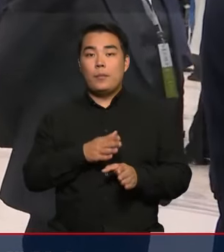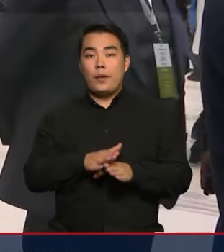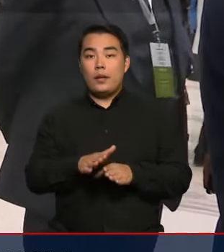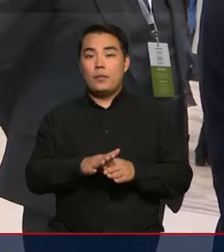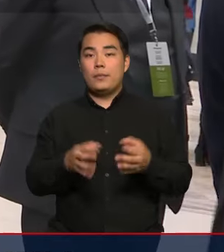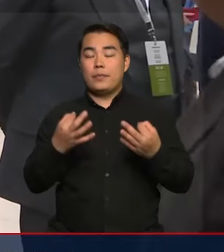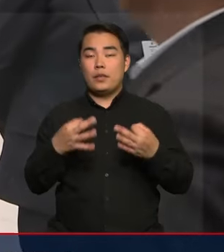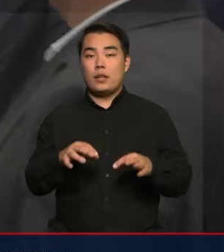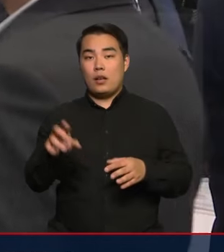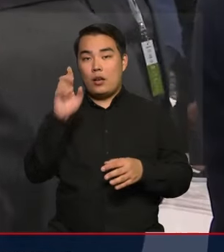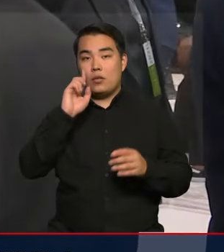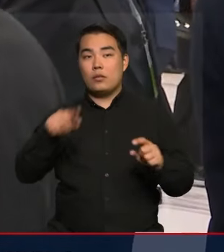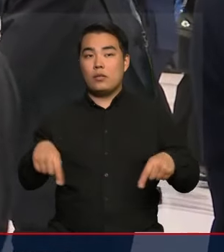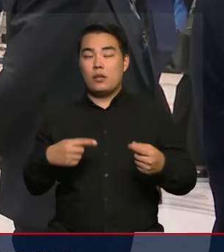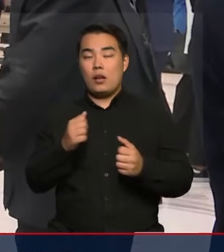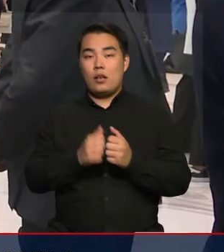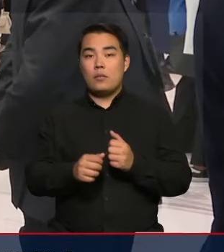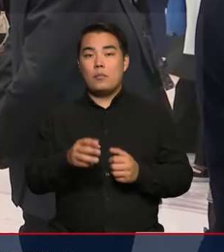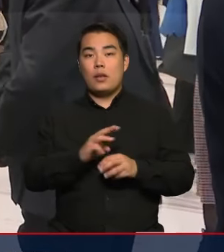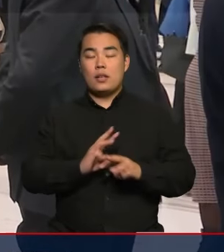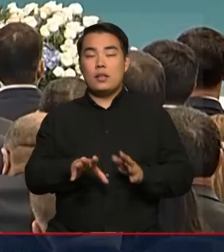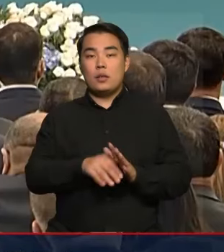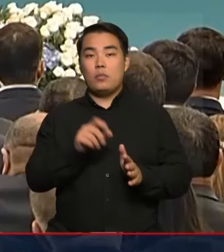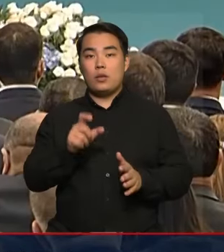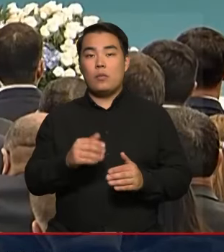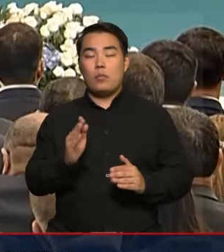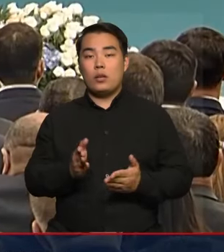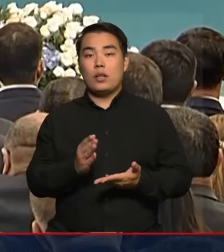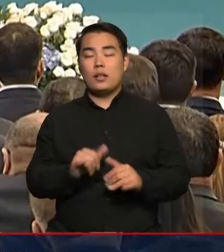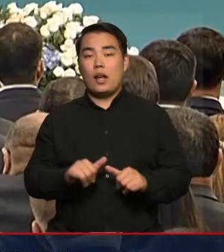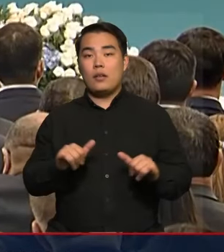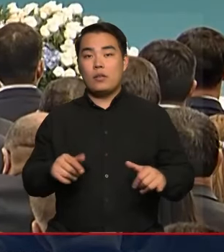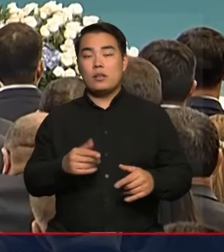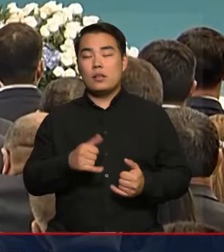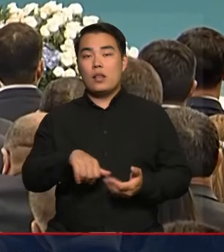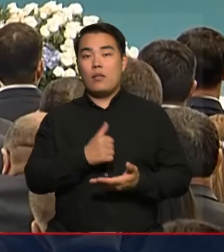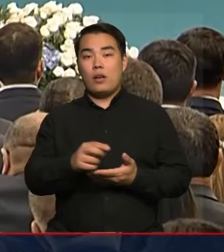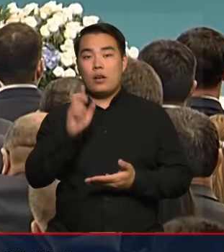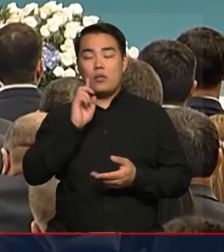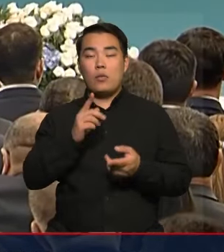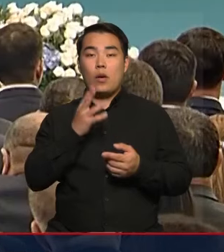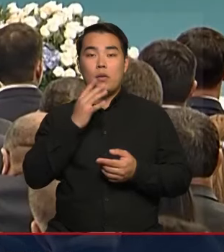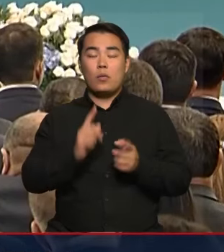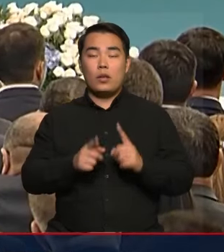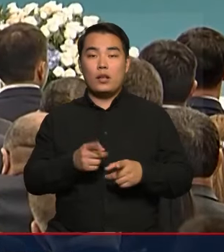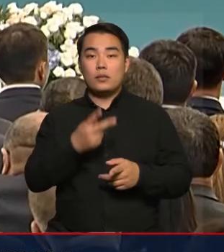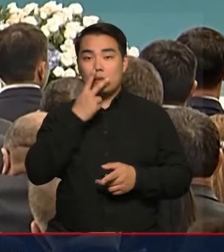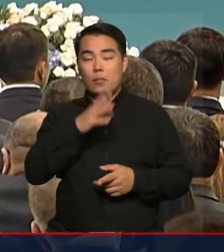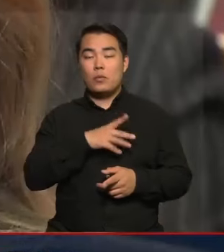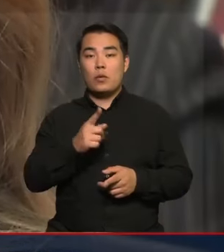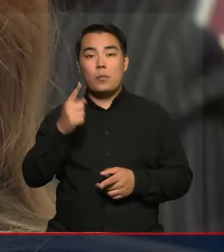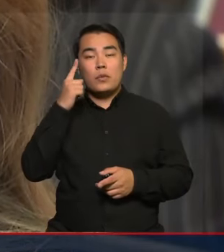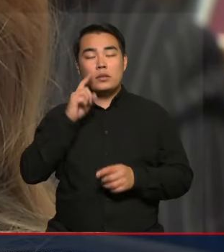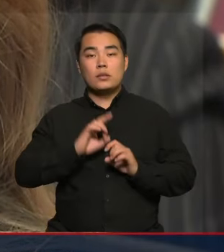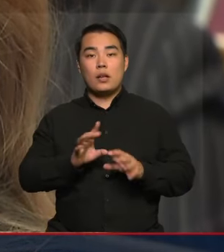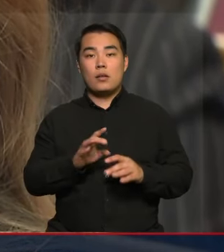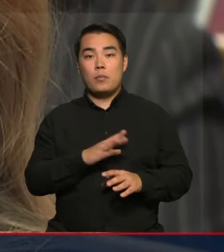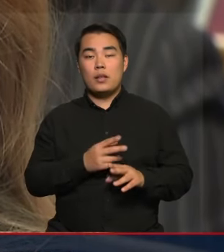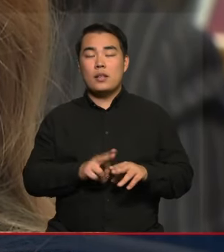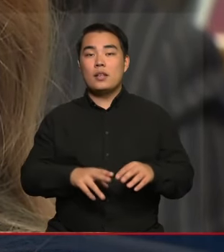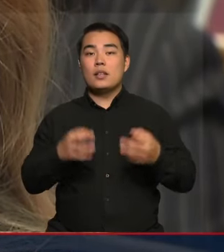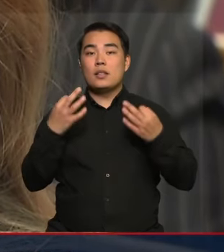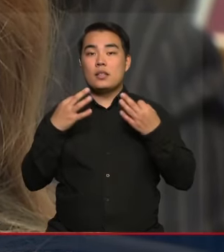еліміздің дамуымызға әр мәслихат депутаты үлесін қонатынын сеніміз. Мемлекет басшысы отандастарға қарата да ойын айтты. Демократия – это не